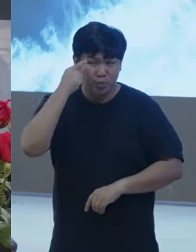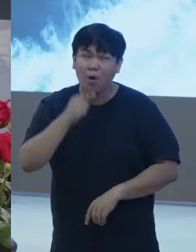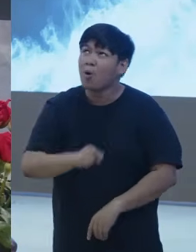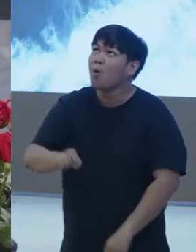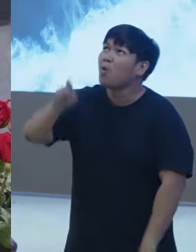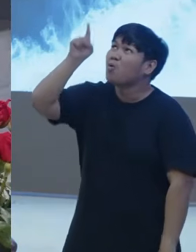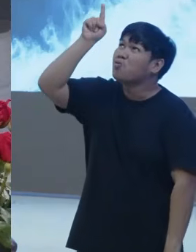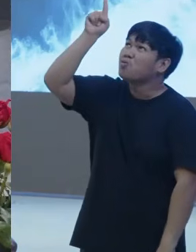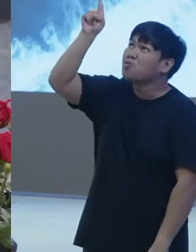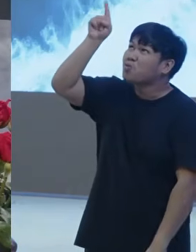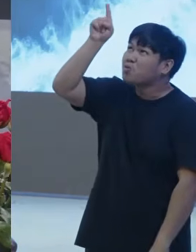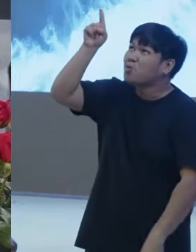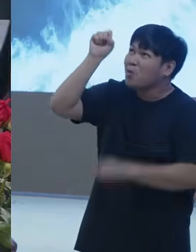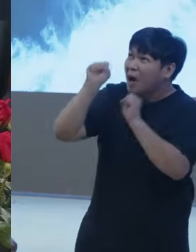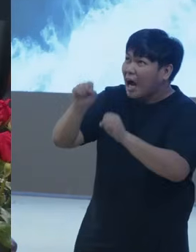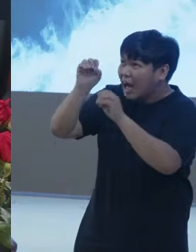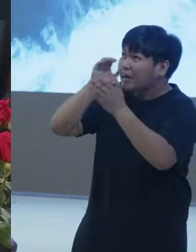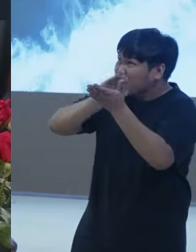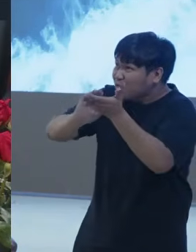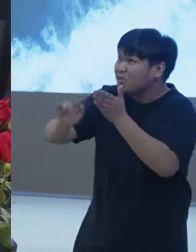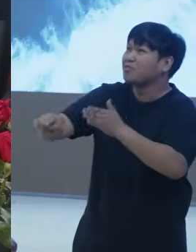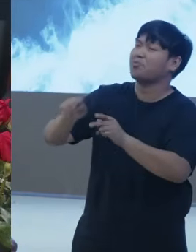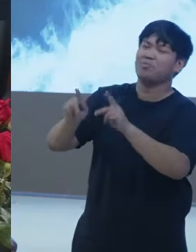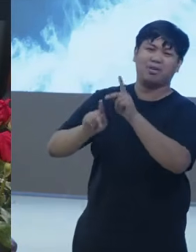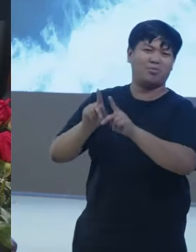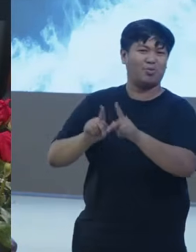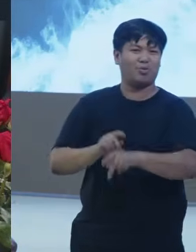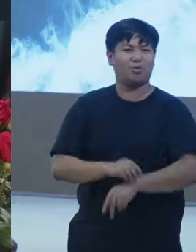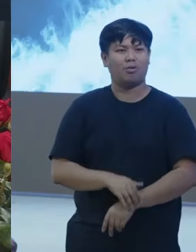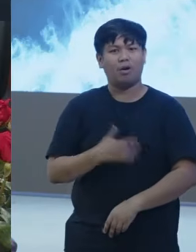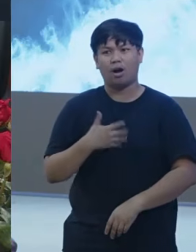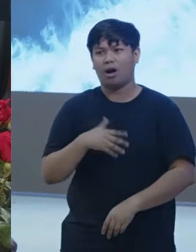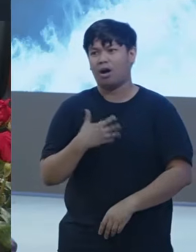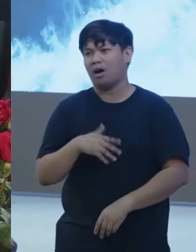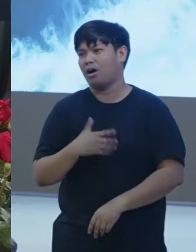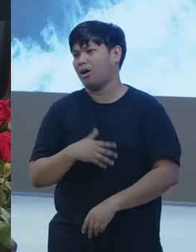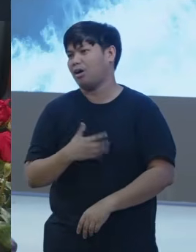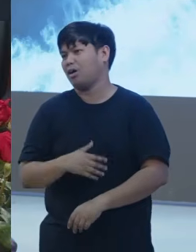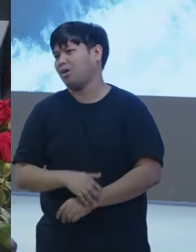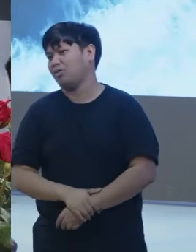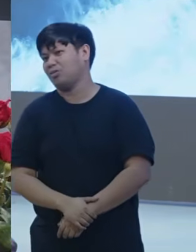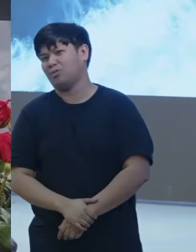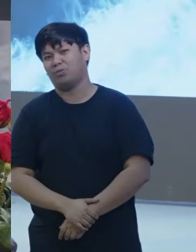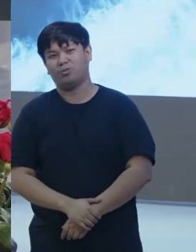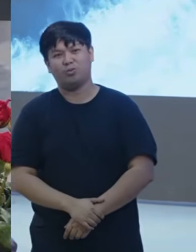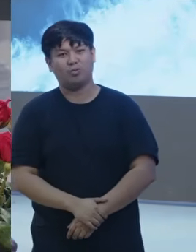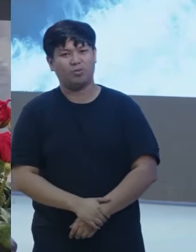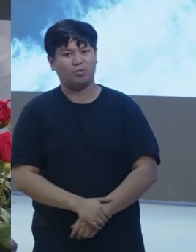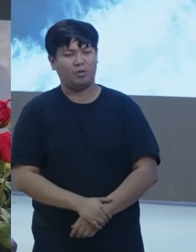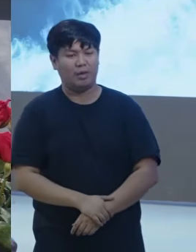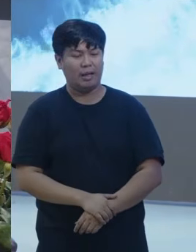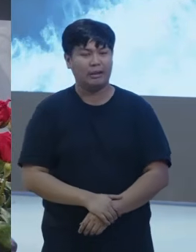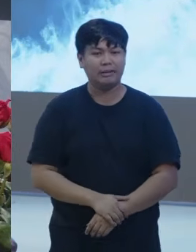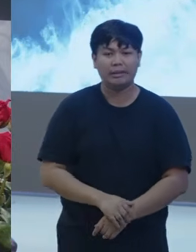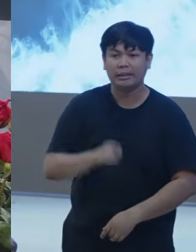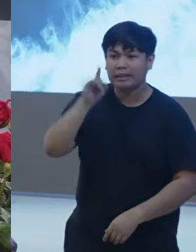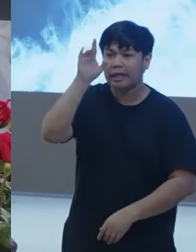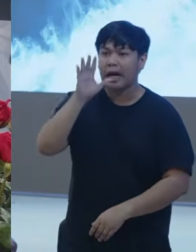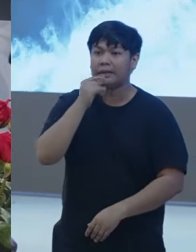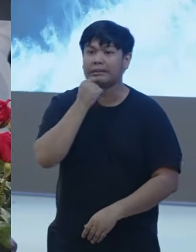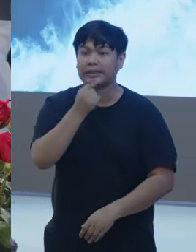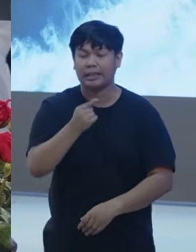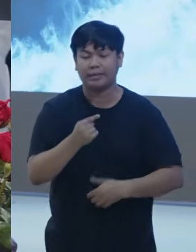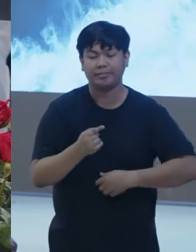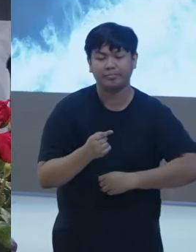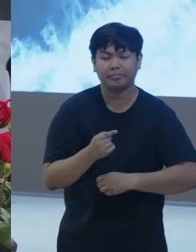Nung tinuruan ng Panginoon ng kanyang mga disipulo na manalangin, ang una niyang tinuro, kapag kayo mananalangin, dapat